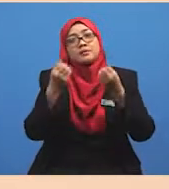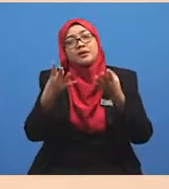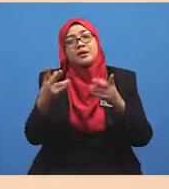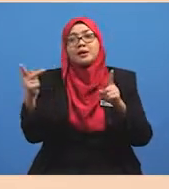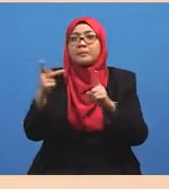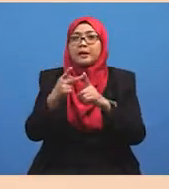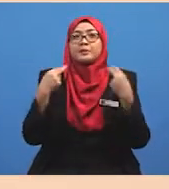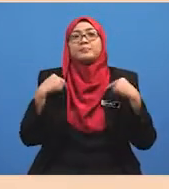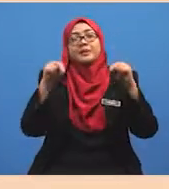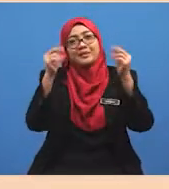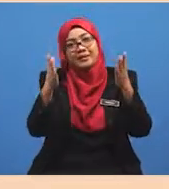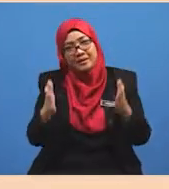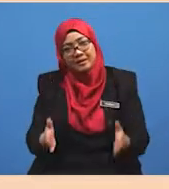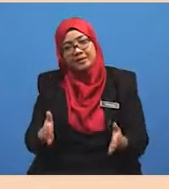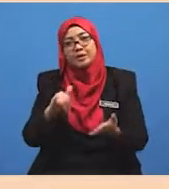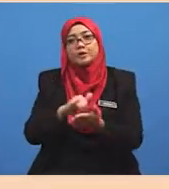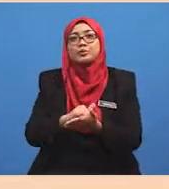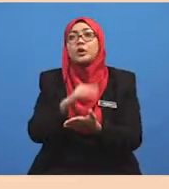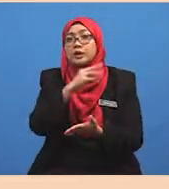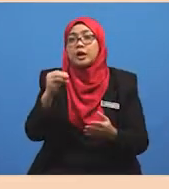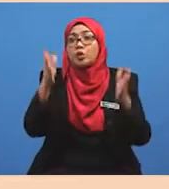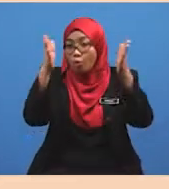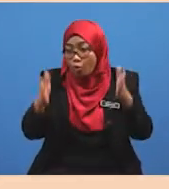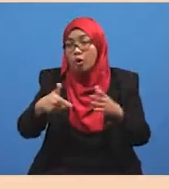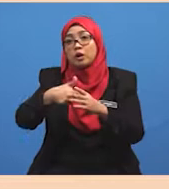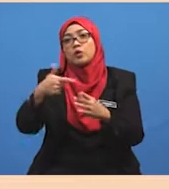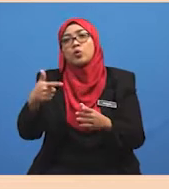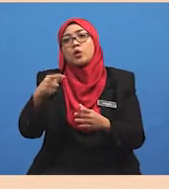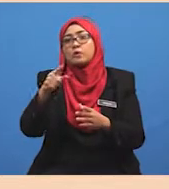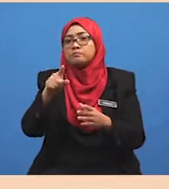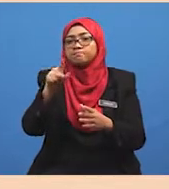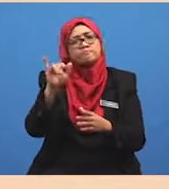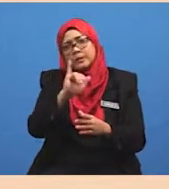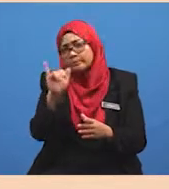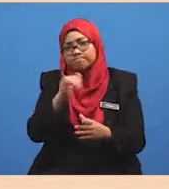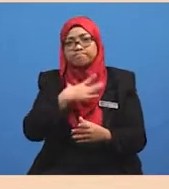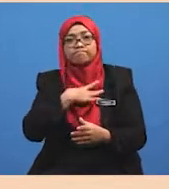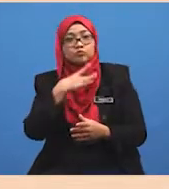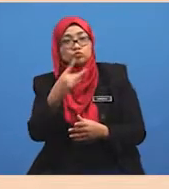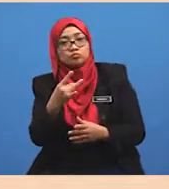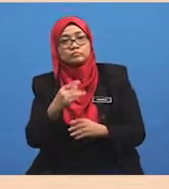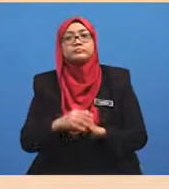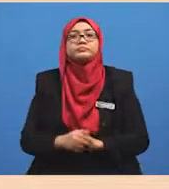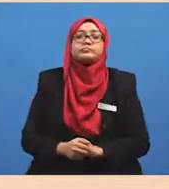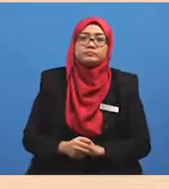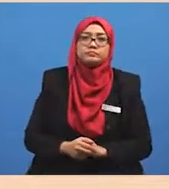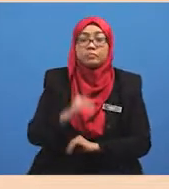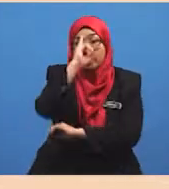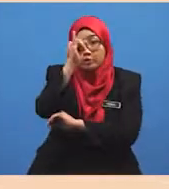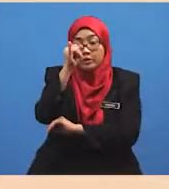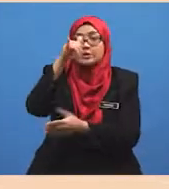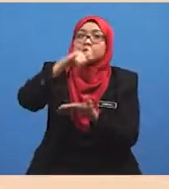dan memenuhi kehendak pelanggan inovasi yang dilakukan oleh Usahawan